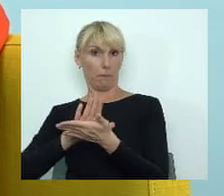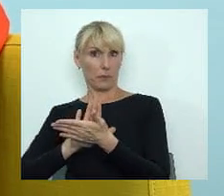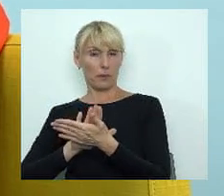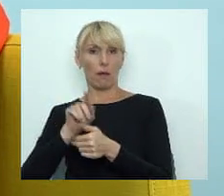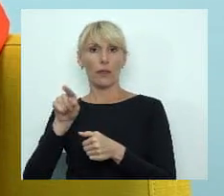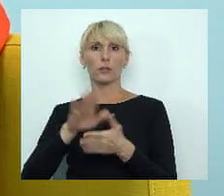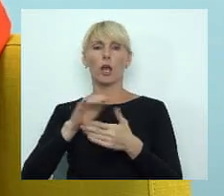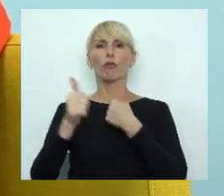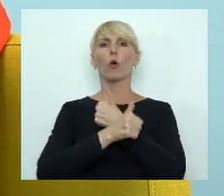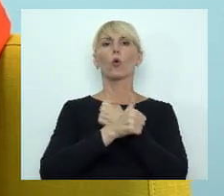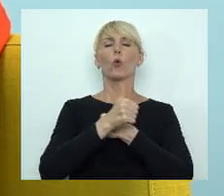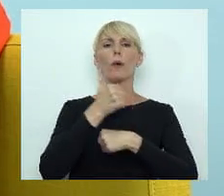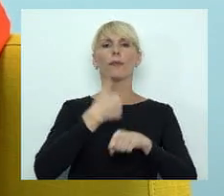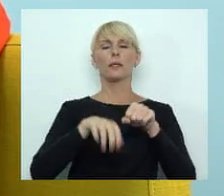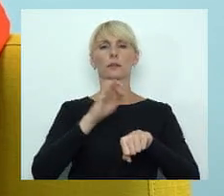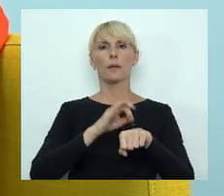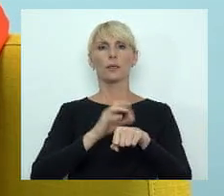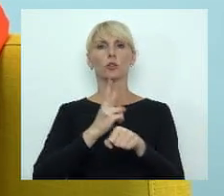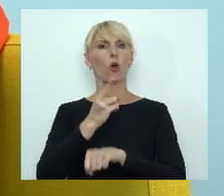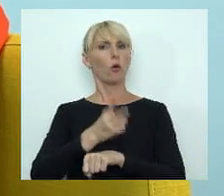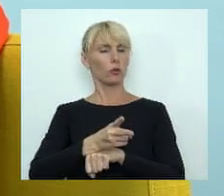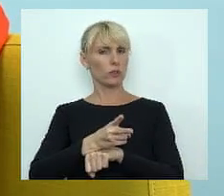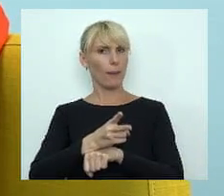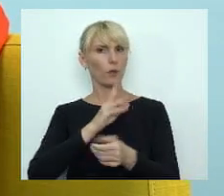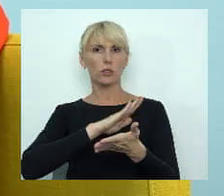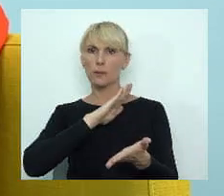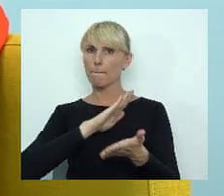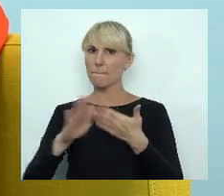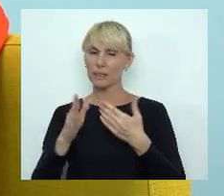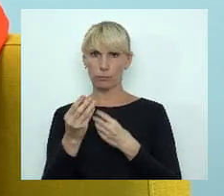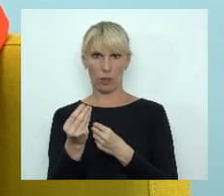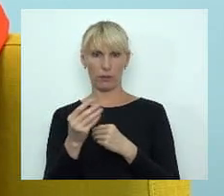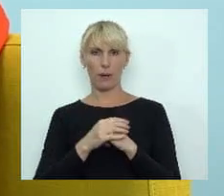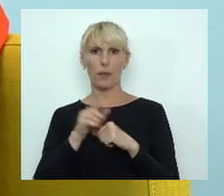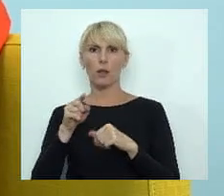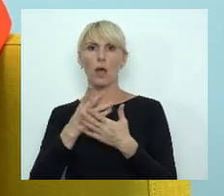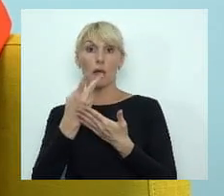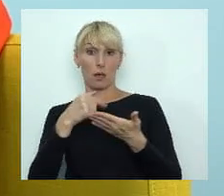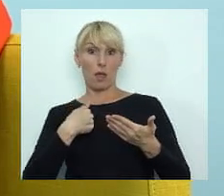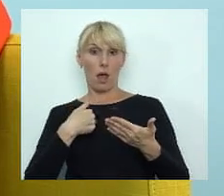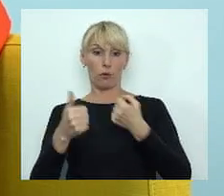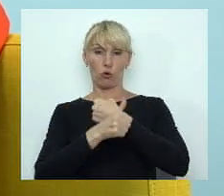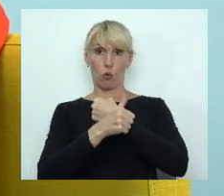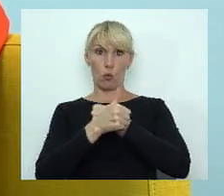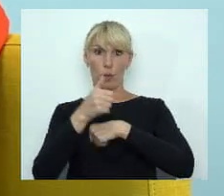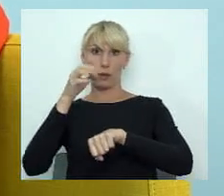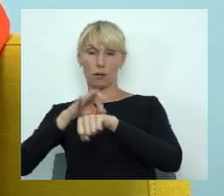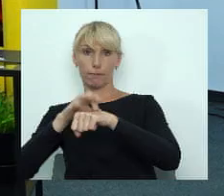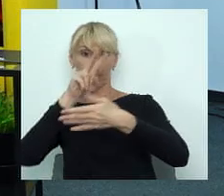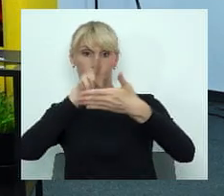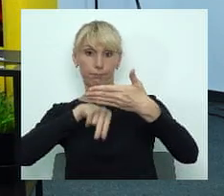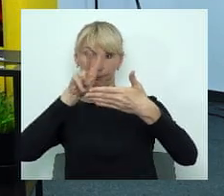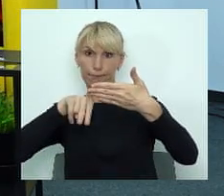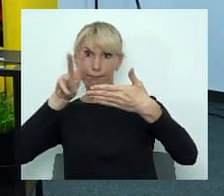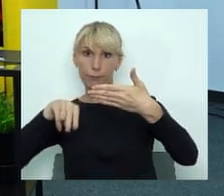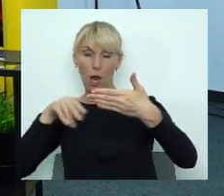dostępu do dokumentacji medycznej zawsze pozostają bezpłatne, czyli na przykład wgląd do tej dokumentacji, więc ja bezpośrednio mam kontakt z moją dokumentacją, mogę